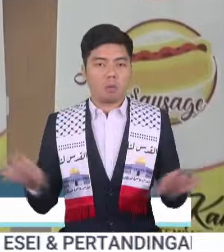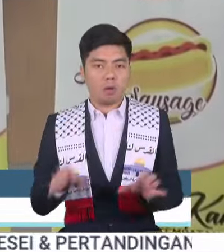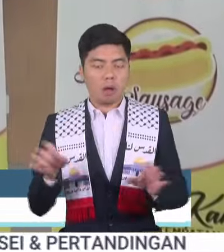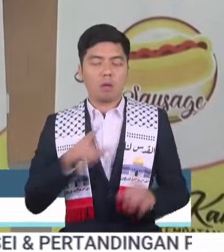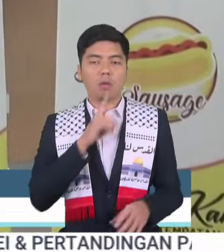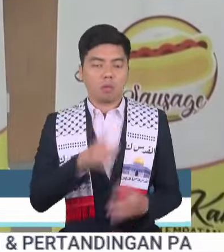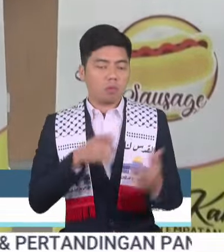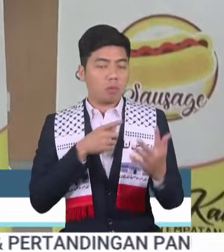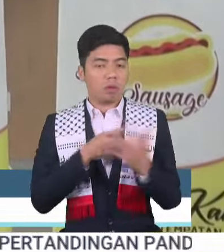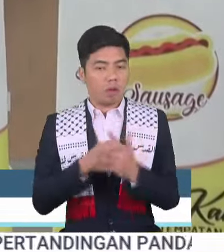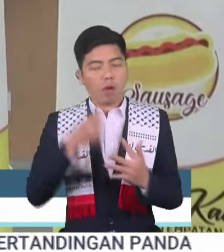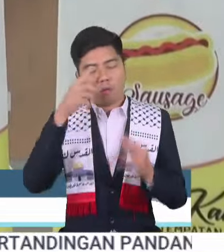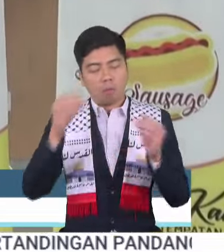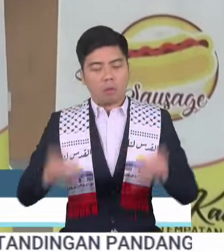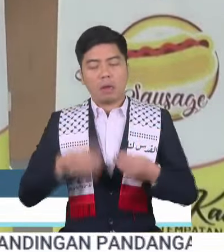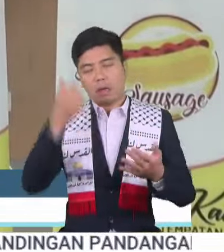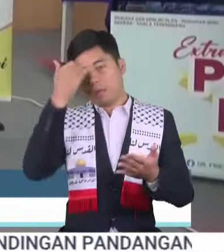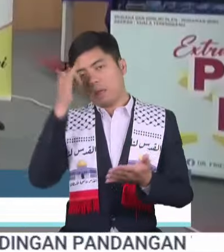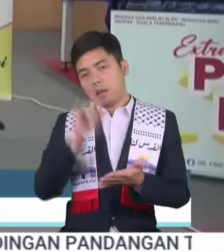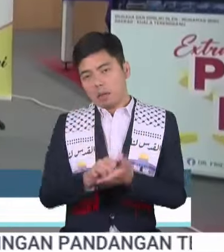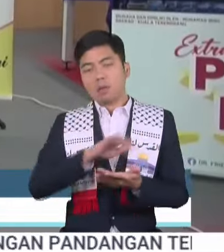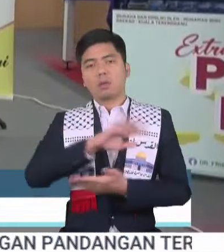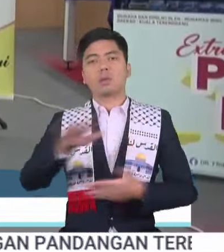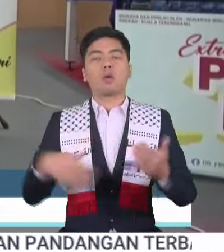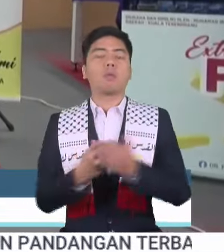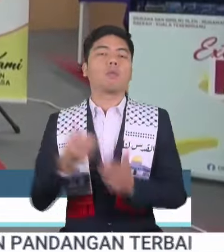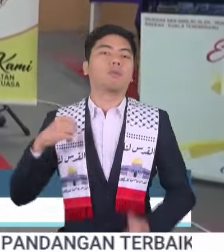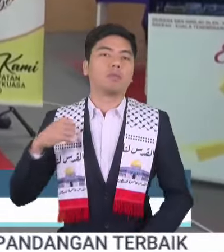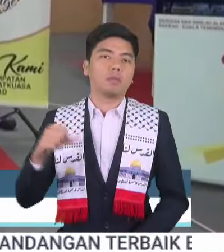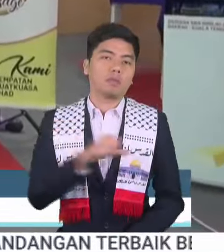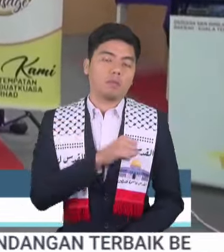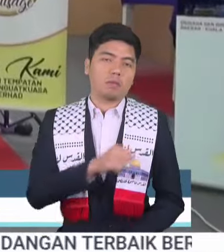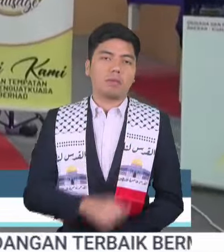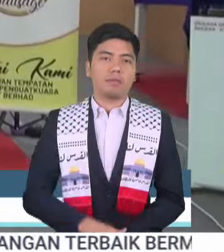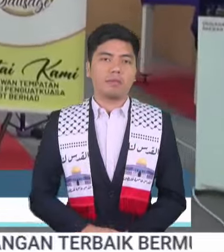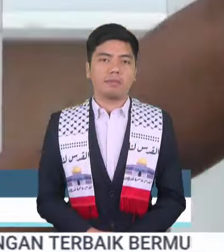telus bagi memberi keyakinan kepada semua ahli.